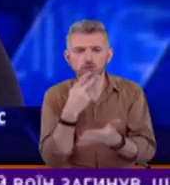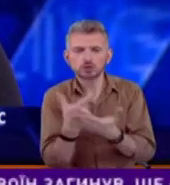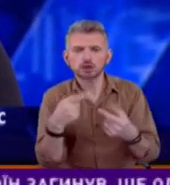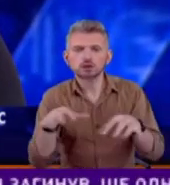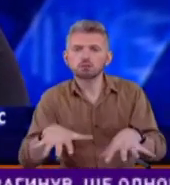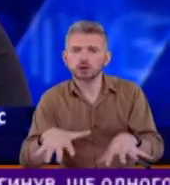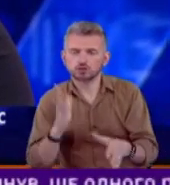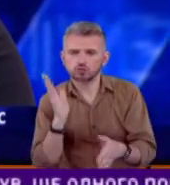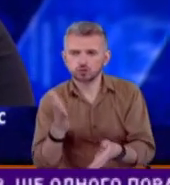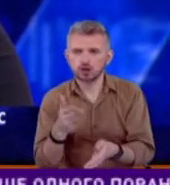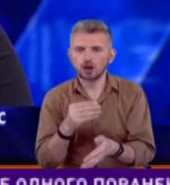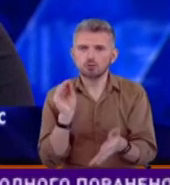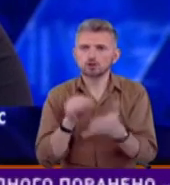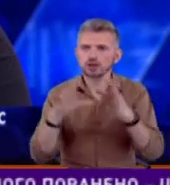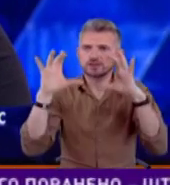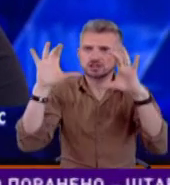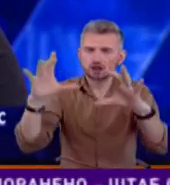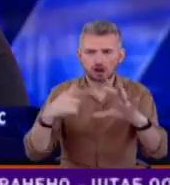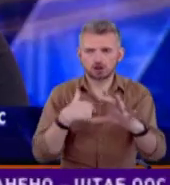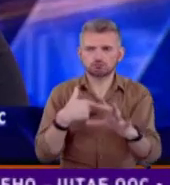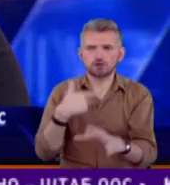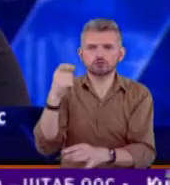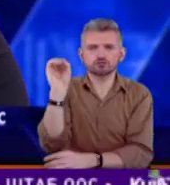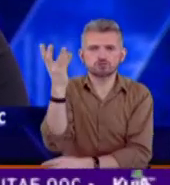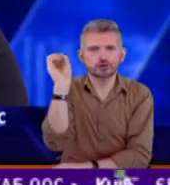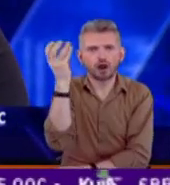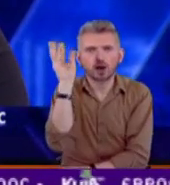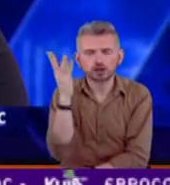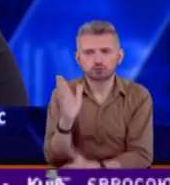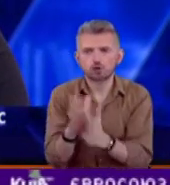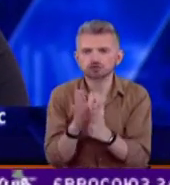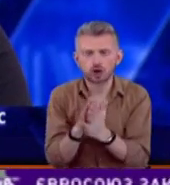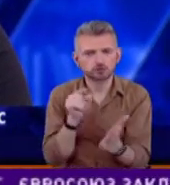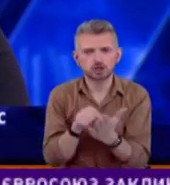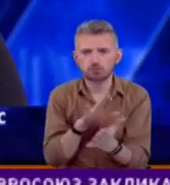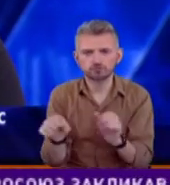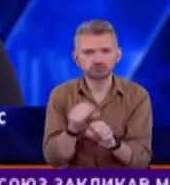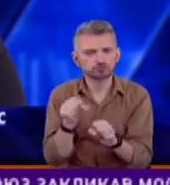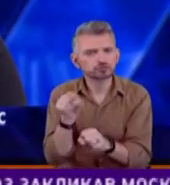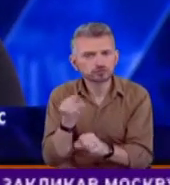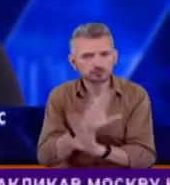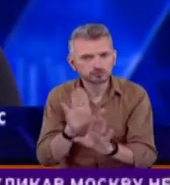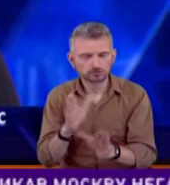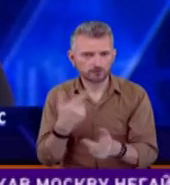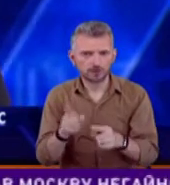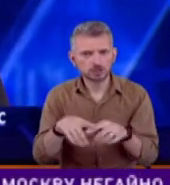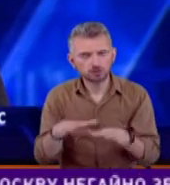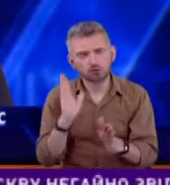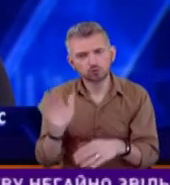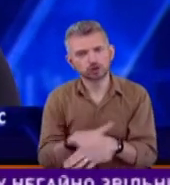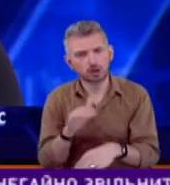где они стоят, поставили знаки, мы включили мигалки, пожалуйста, не попадитесь вот в этих местах, если вы так будьте